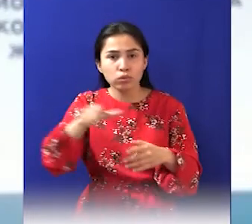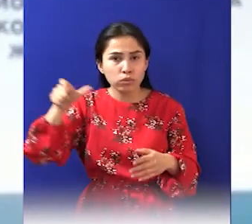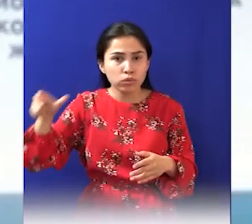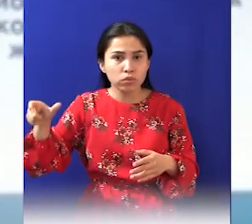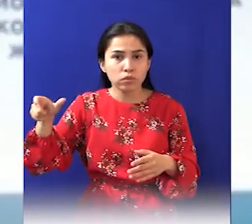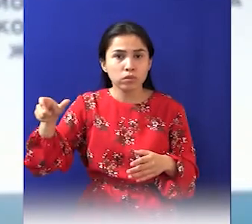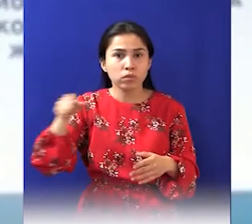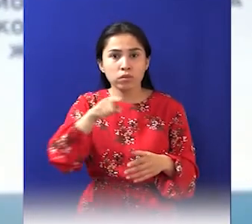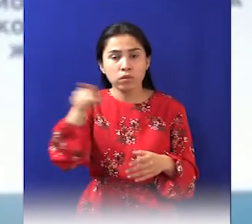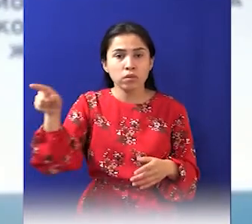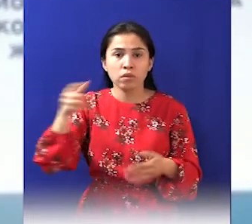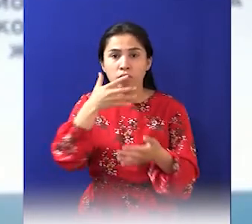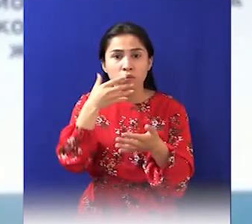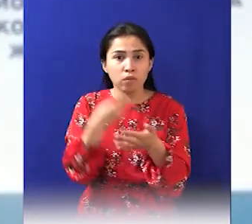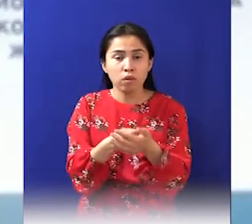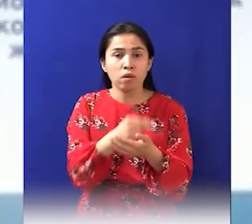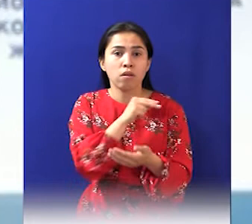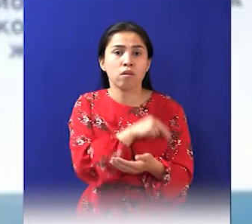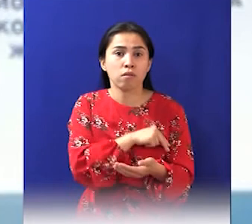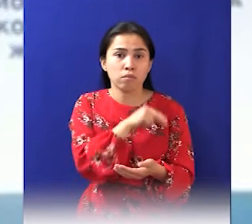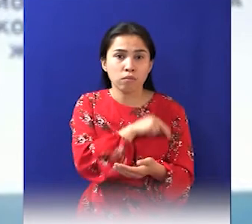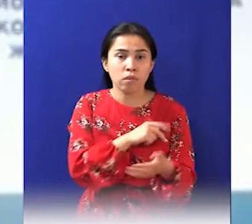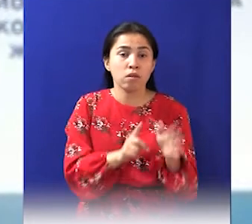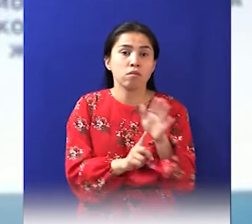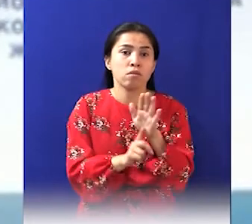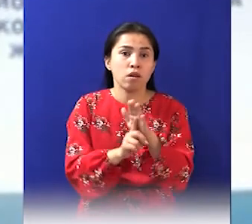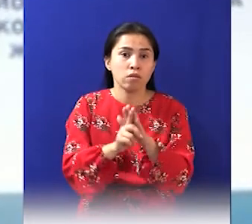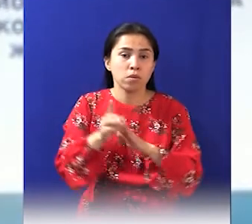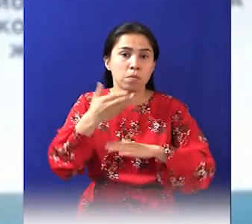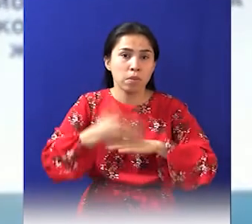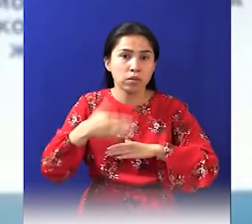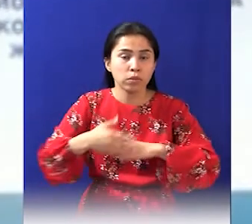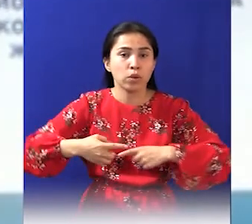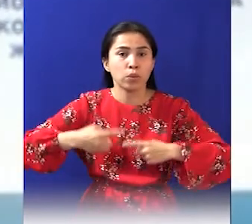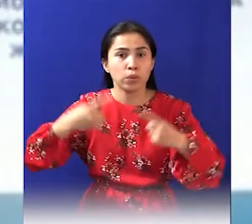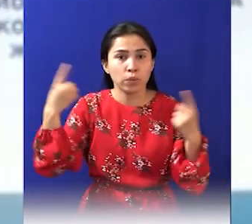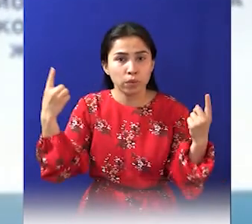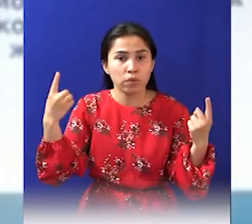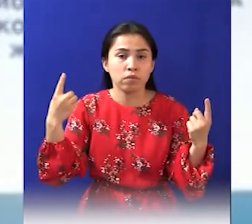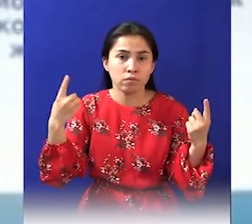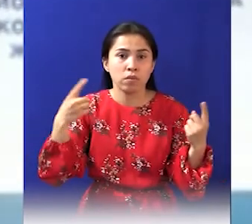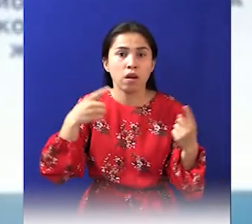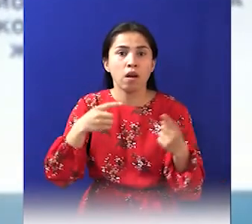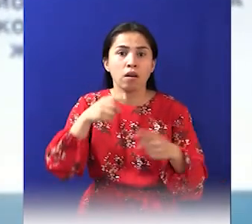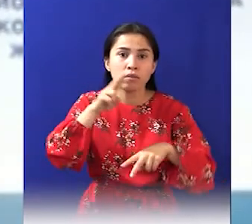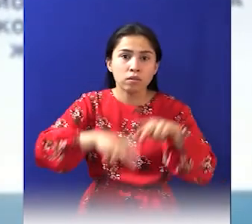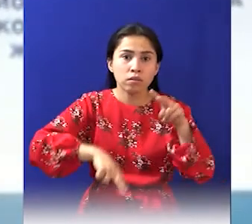діни басқармасы қадыр түнін үйлерде өткізуге шақырады. Барша